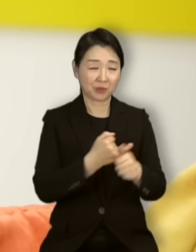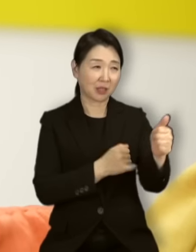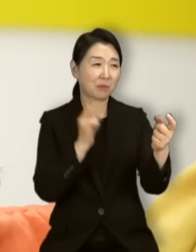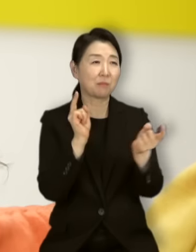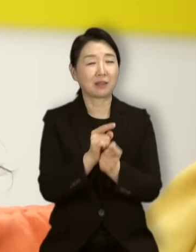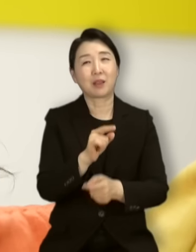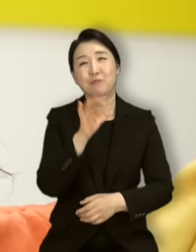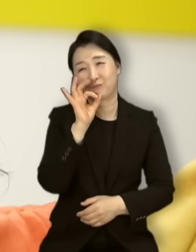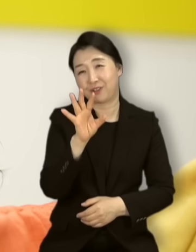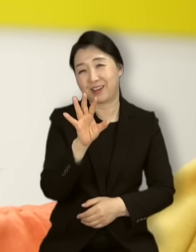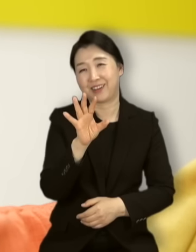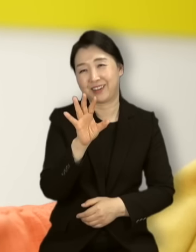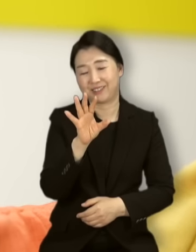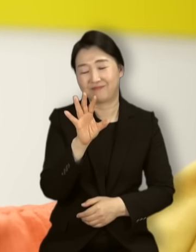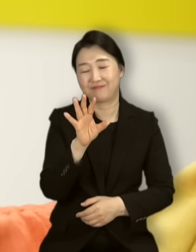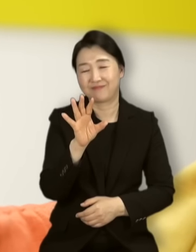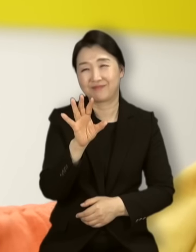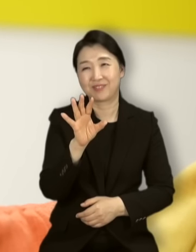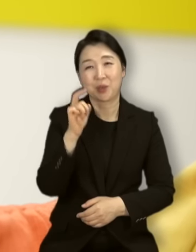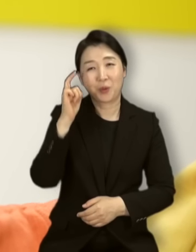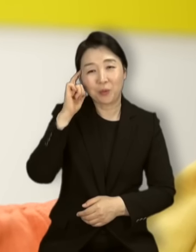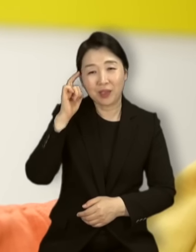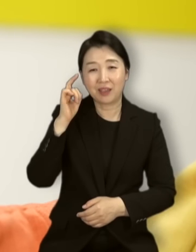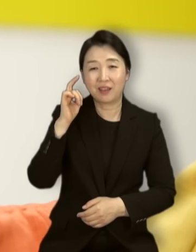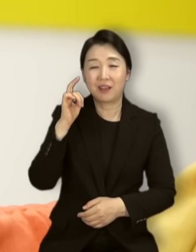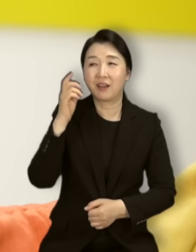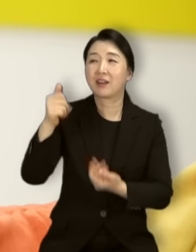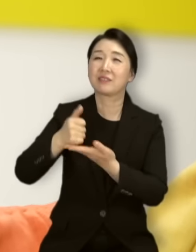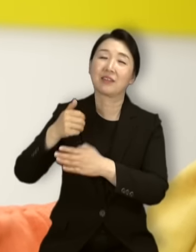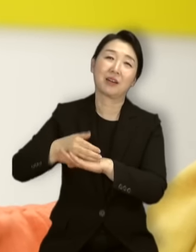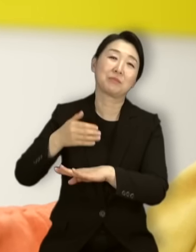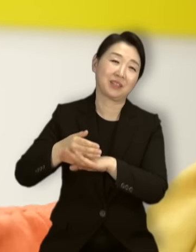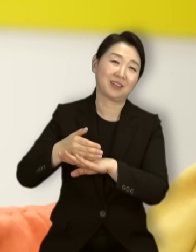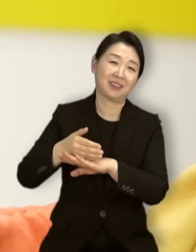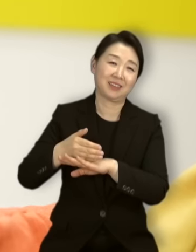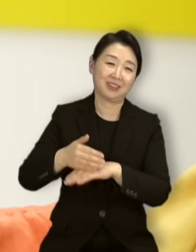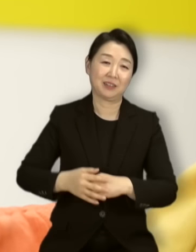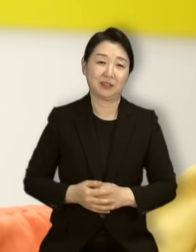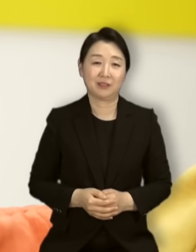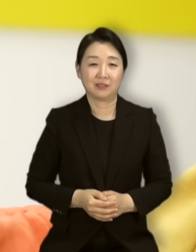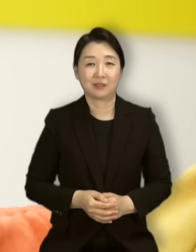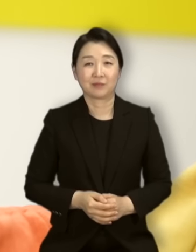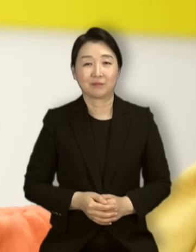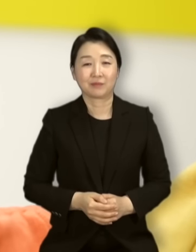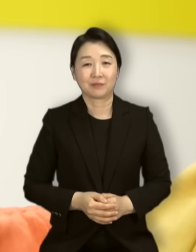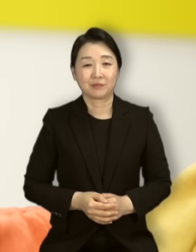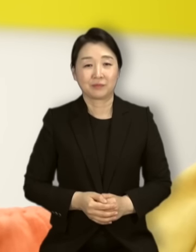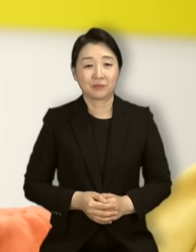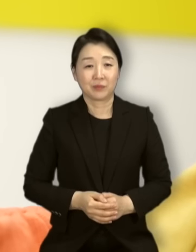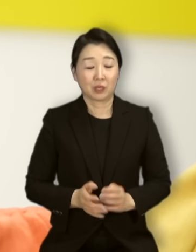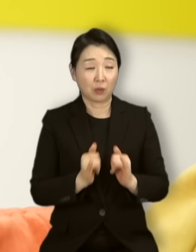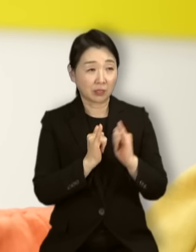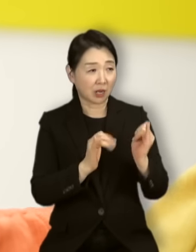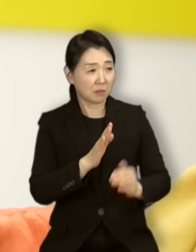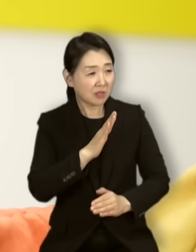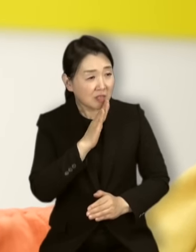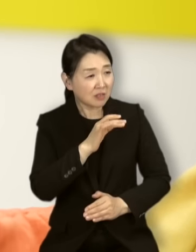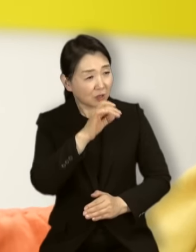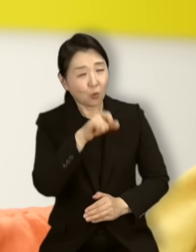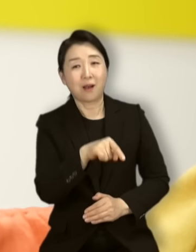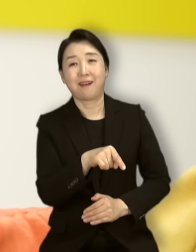이렇게 사람이 진국일세 있을까 그니까 연 제가 어디에서 다른 데서도 말씀드렸는데